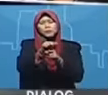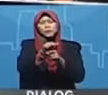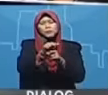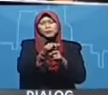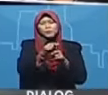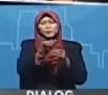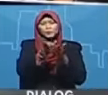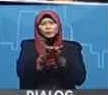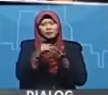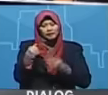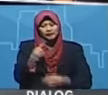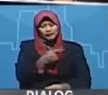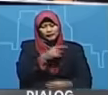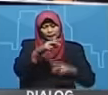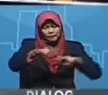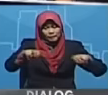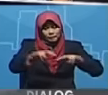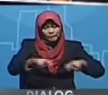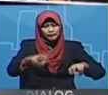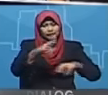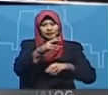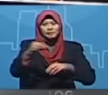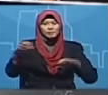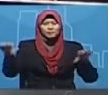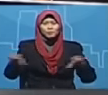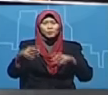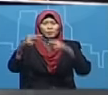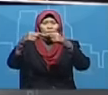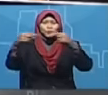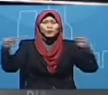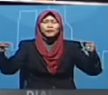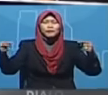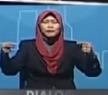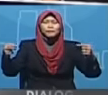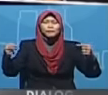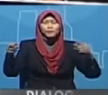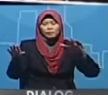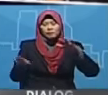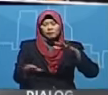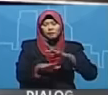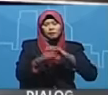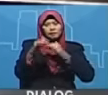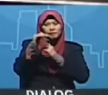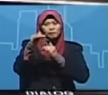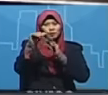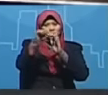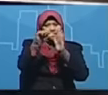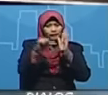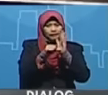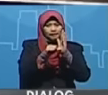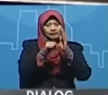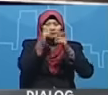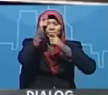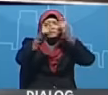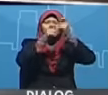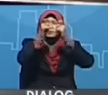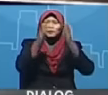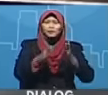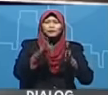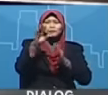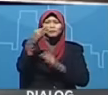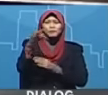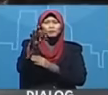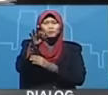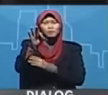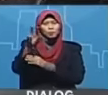lihat balik dan untuk kita buat keputusan. Jadi untuk itu dalam tempoh di bawah Akta Industri Pelancongan 1992 tadi dan kini